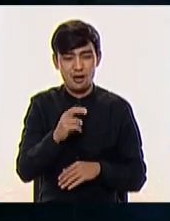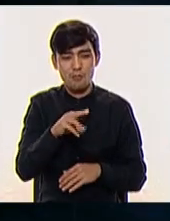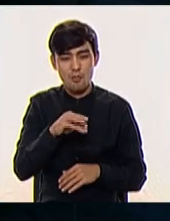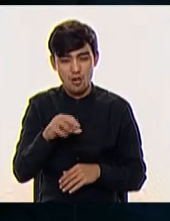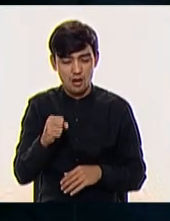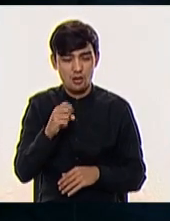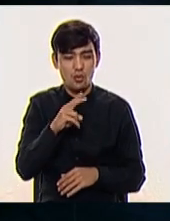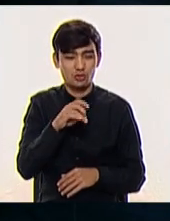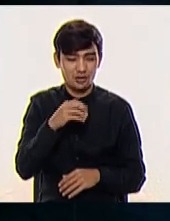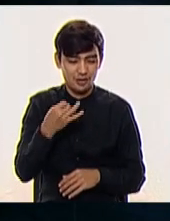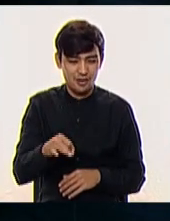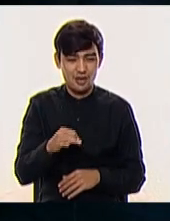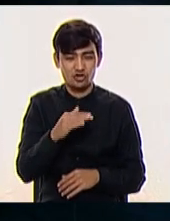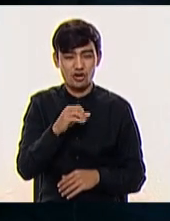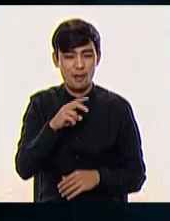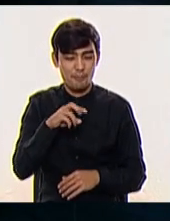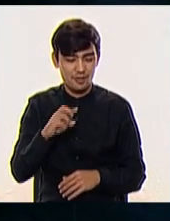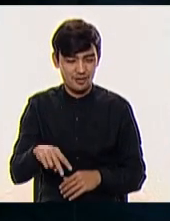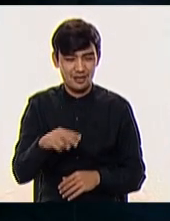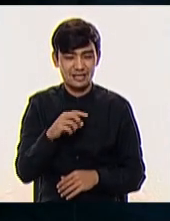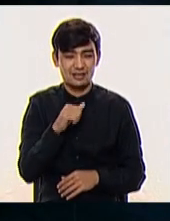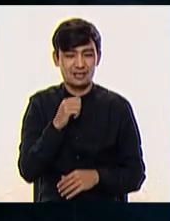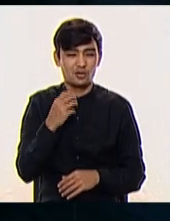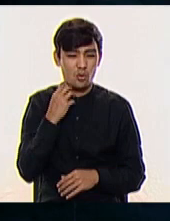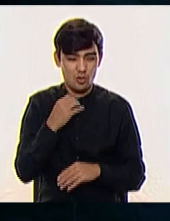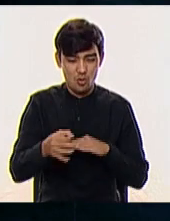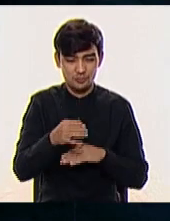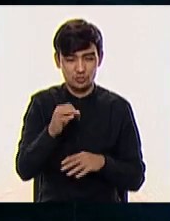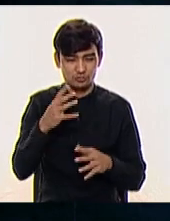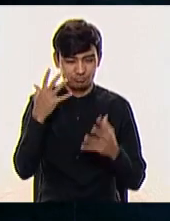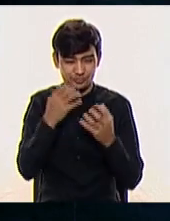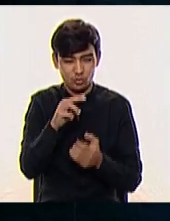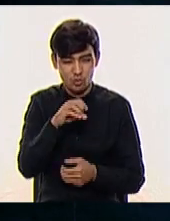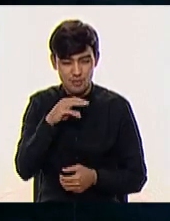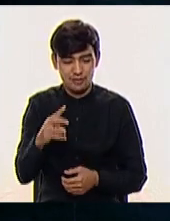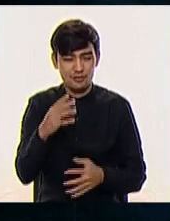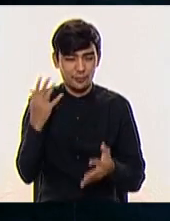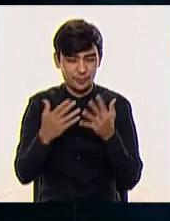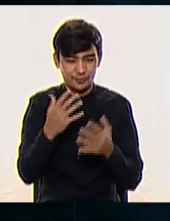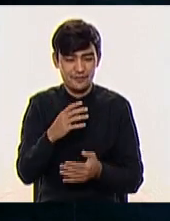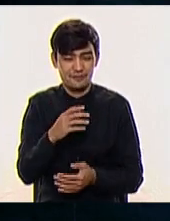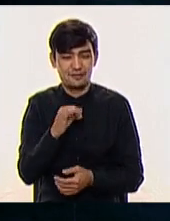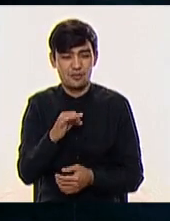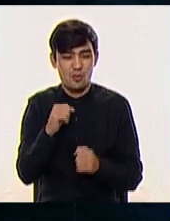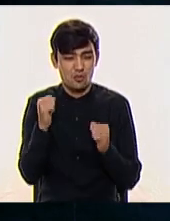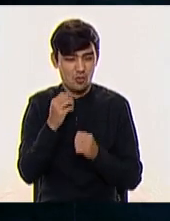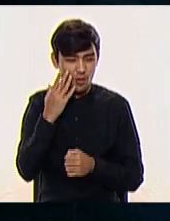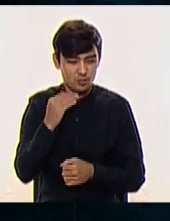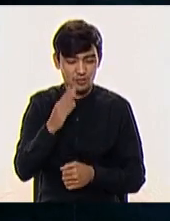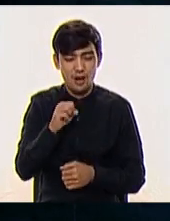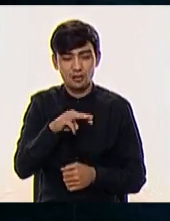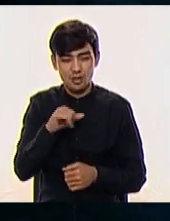Акмолинской, Костанайской, Жамбылской и Кызылординской областях ожидается туман, гололед, метель и усиление ветра. В